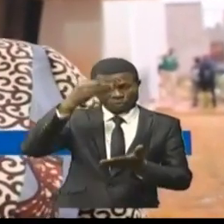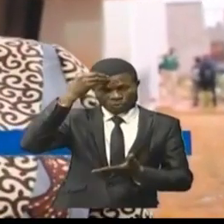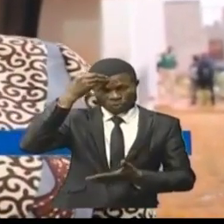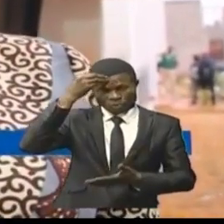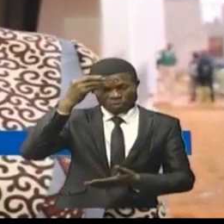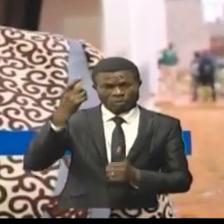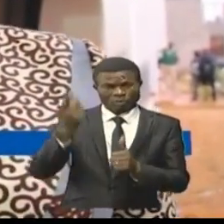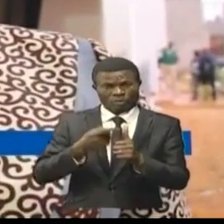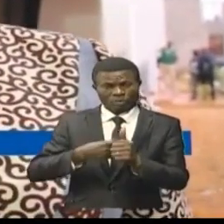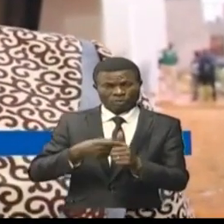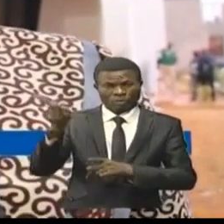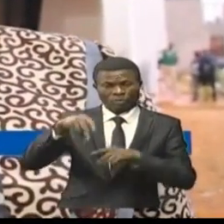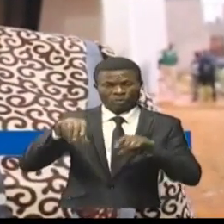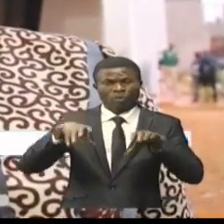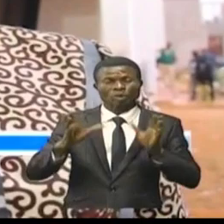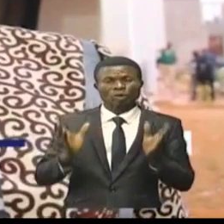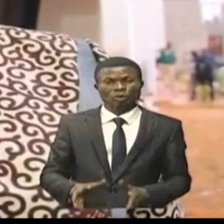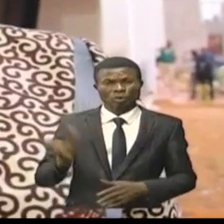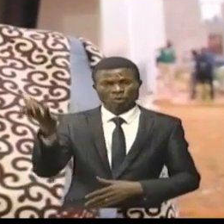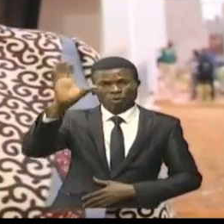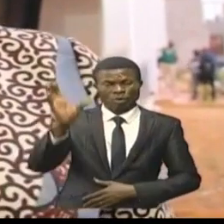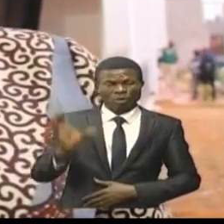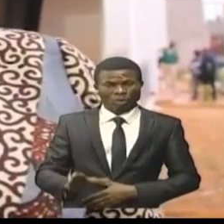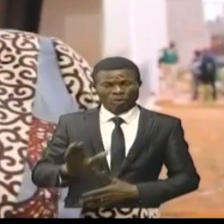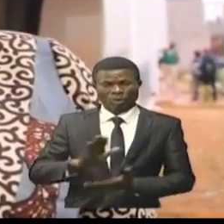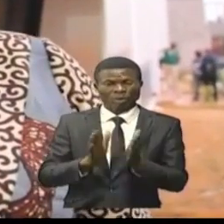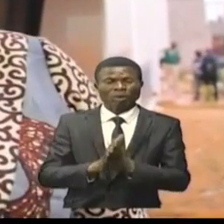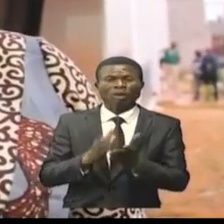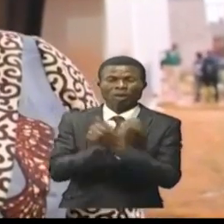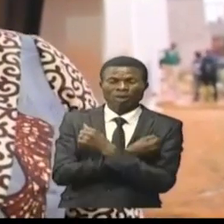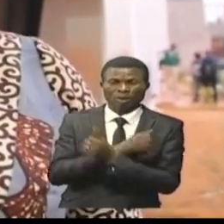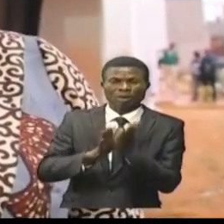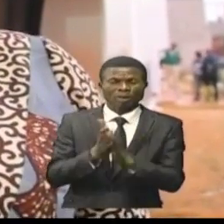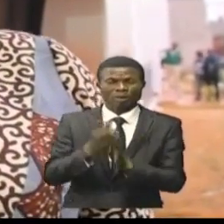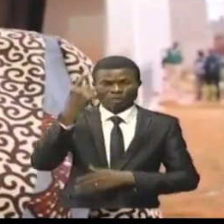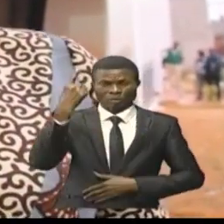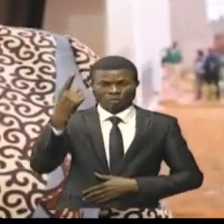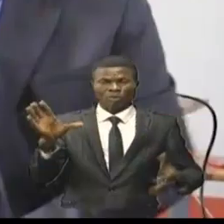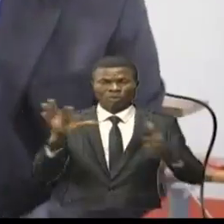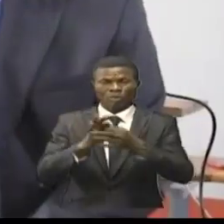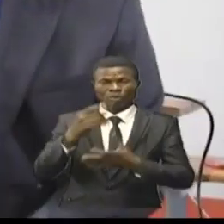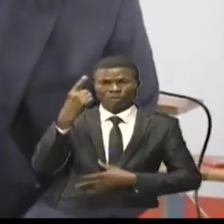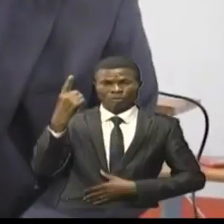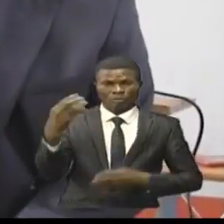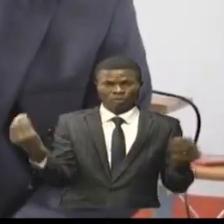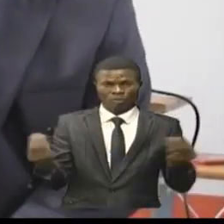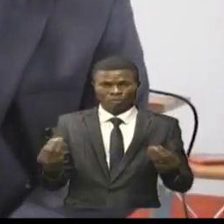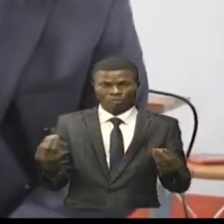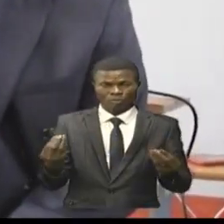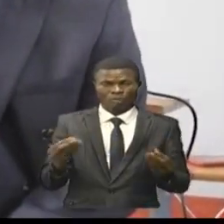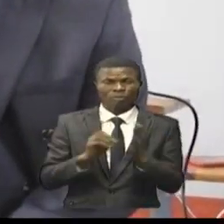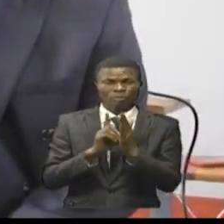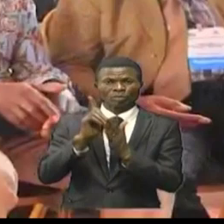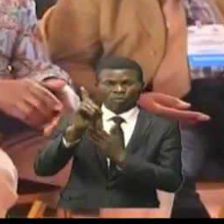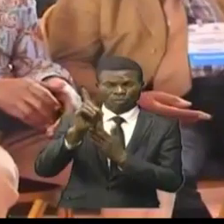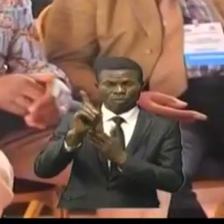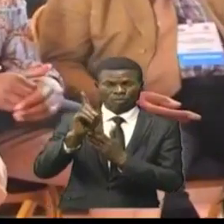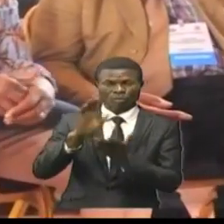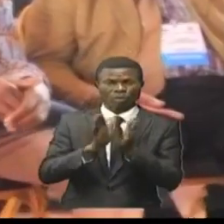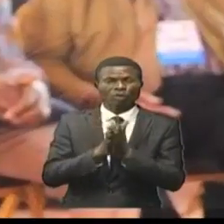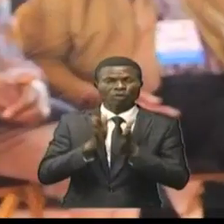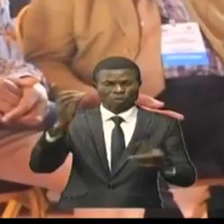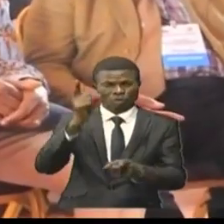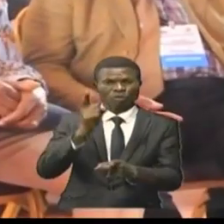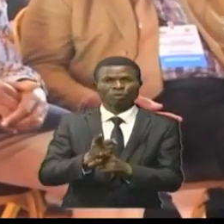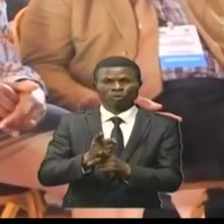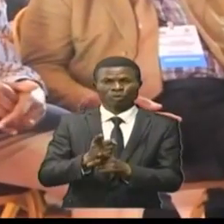qu'il faut que le peuple Mukongo soit solidaire, soit uni, afin que le développement soit totalement